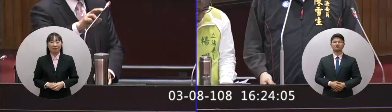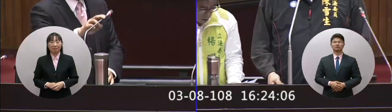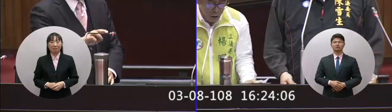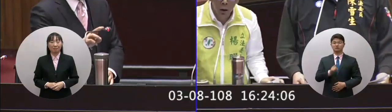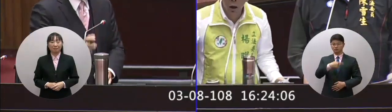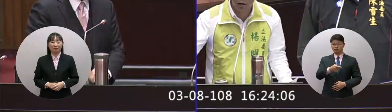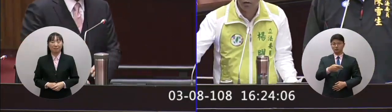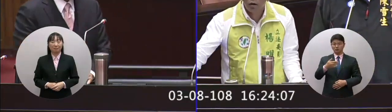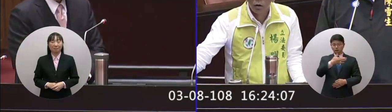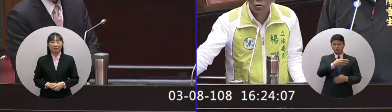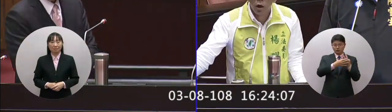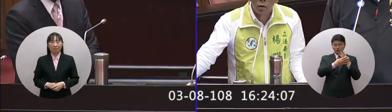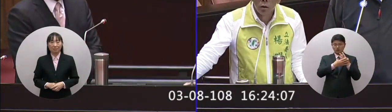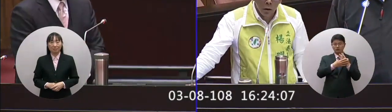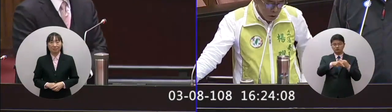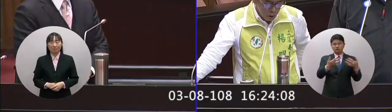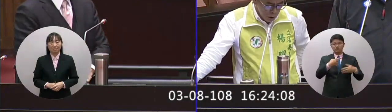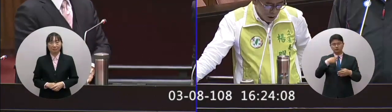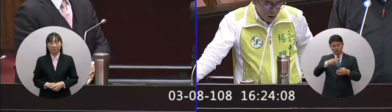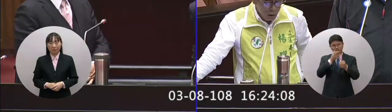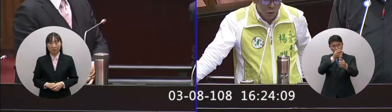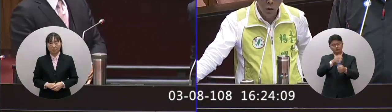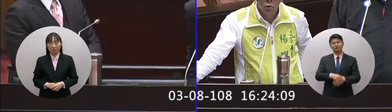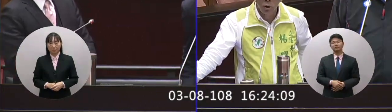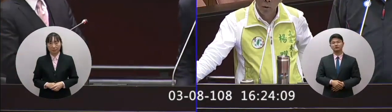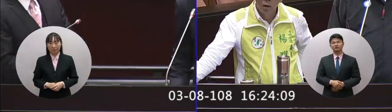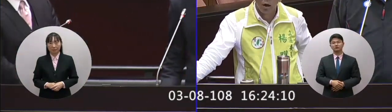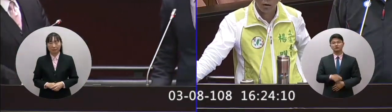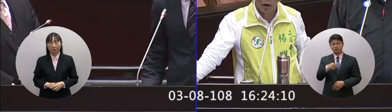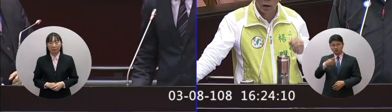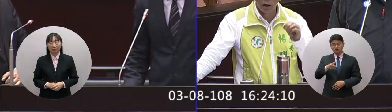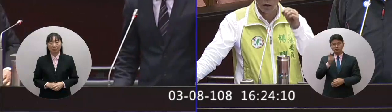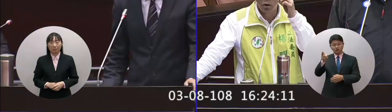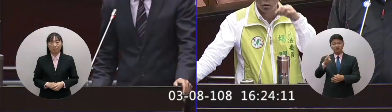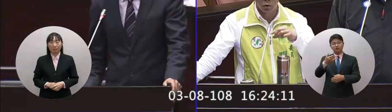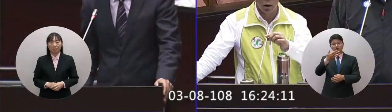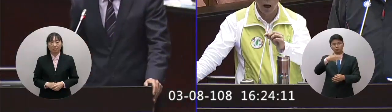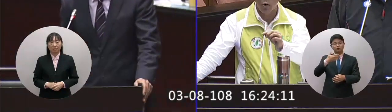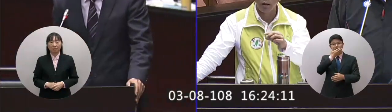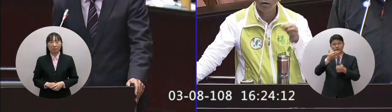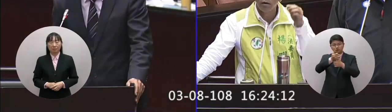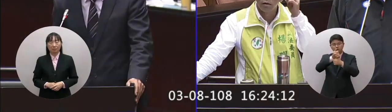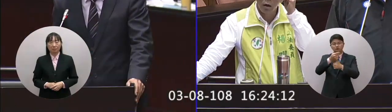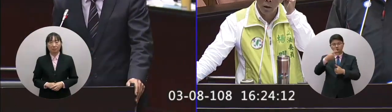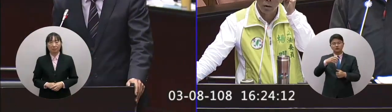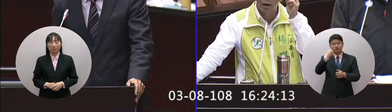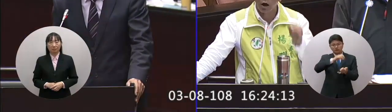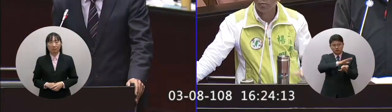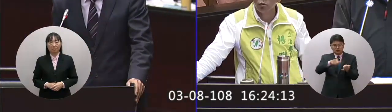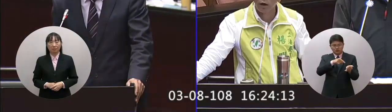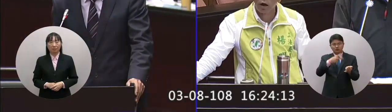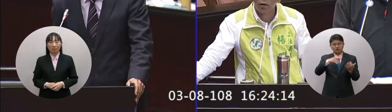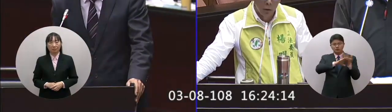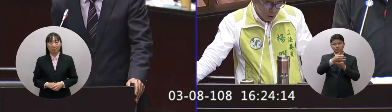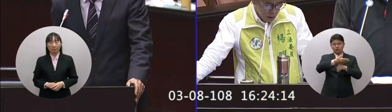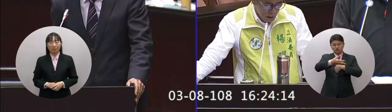的部分我再讲一下。主委，是不是跟水利署这边哈，也可以就全台湾，特别是离